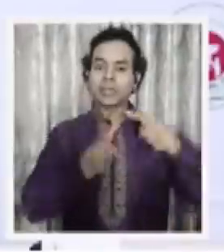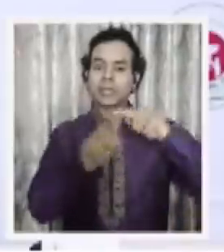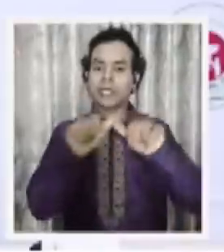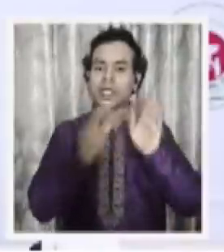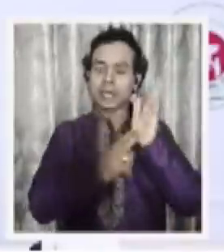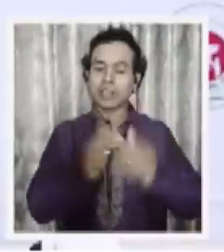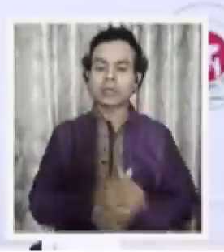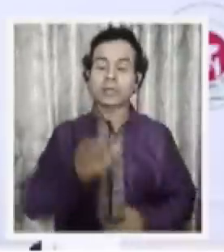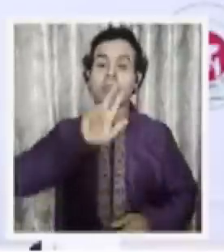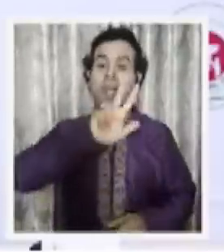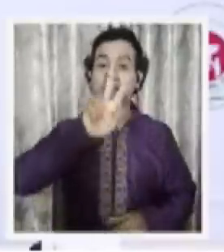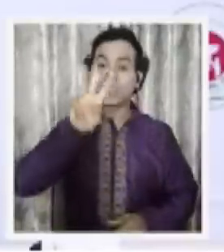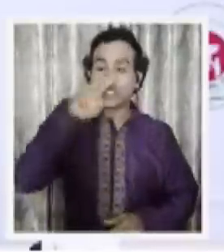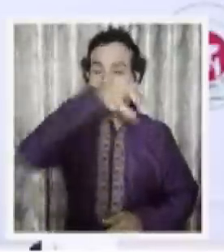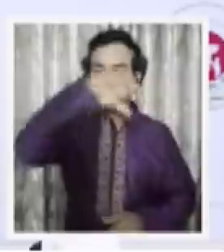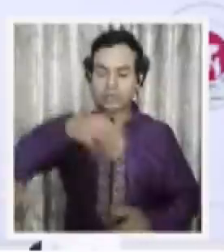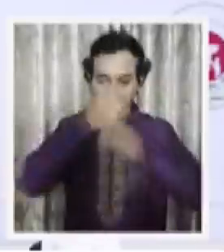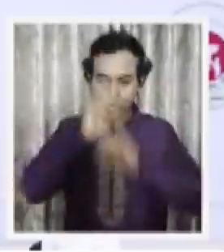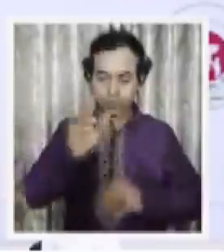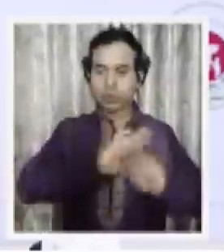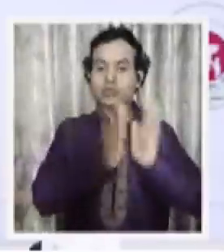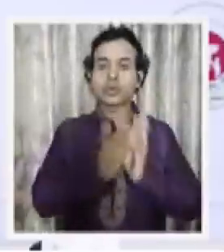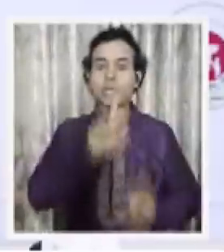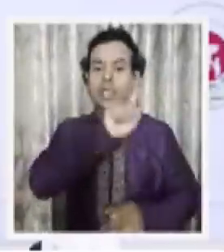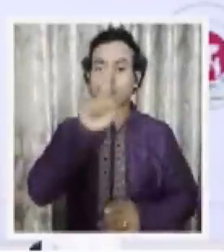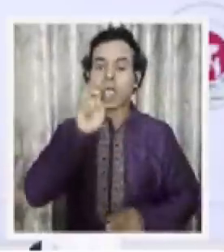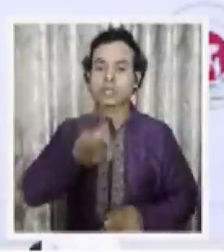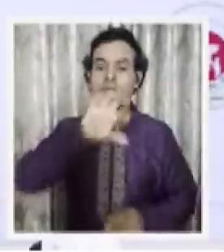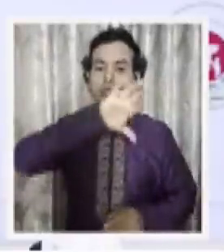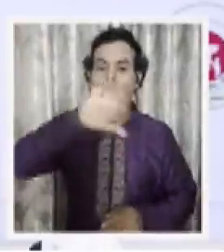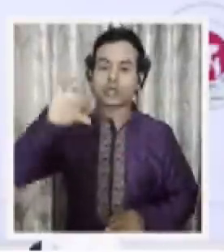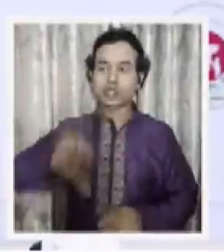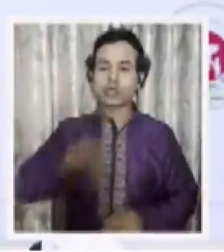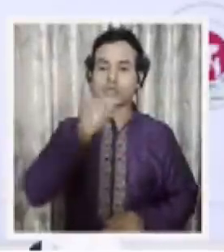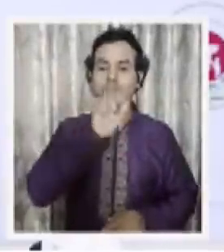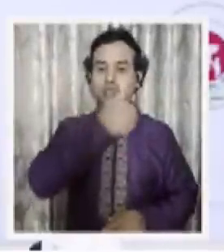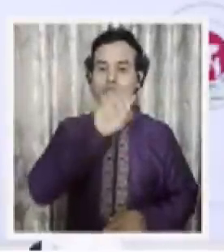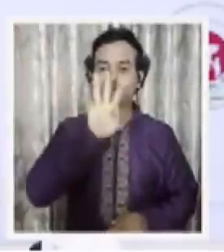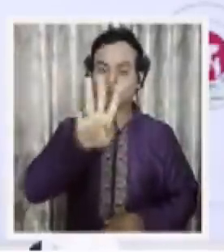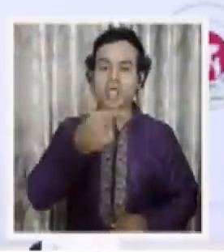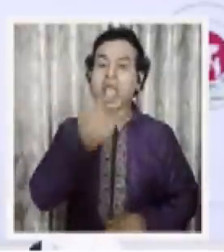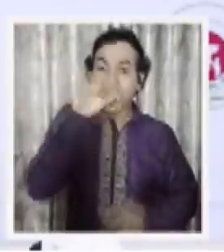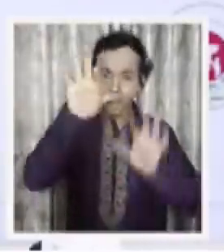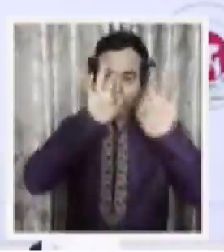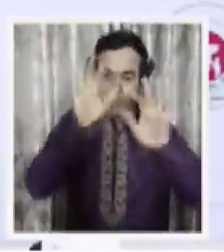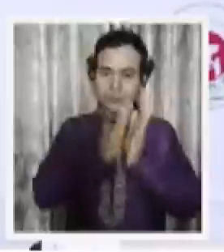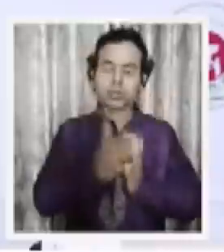83টি পরীক্ষাগারে কার্যক্রম চলমান আছে। গত 24 ঘন্টায় নমুনা সংগ্রহ হয়েছে